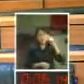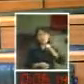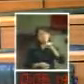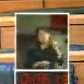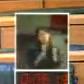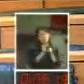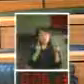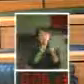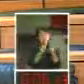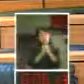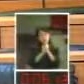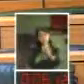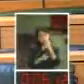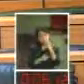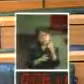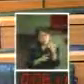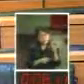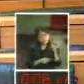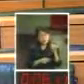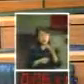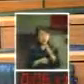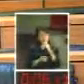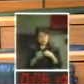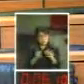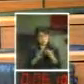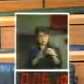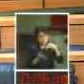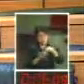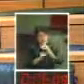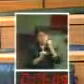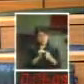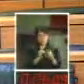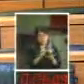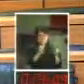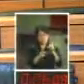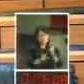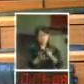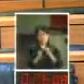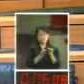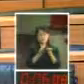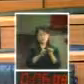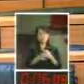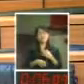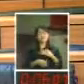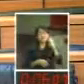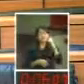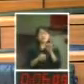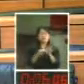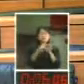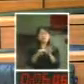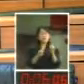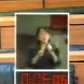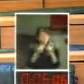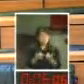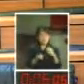ไรผมขออนุญาตให้ท่านกรรมาธิการช่วยชี้แจงด้วยหลังจากนี้นะครับที่ผมเป็นห่วงก็คือว่าในขณะที่เกิดสถานการณ์